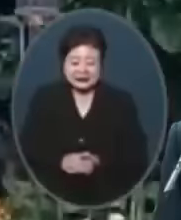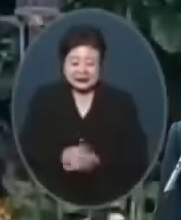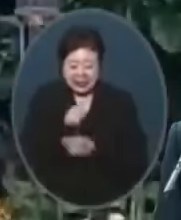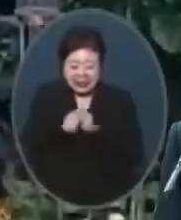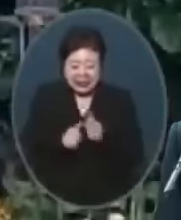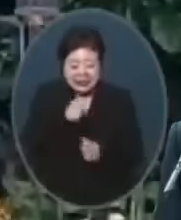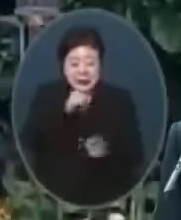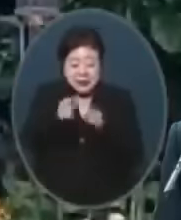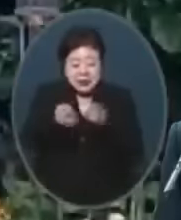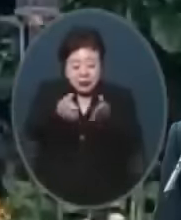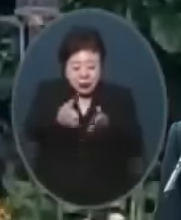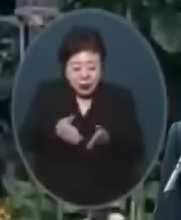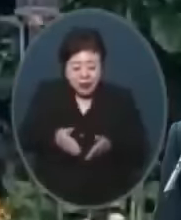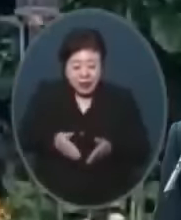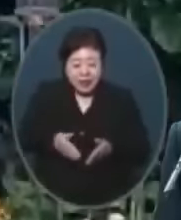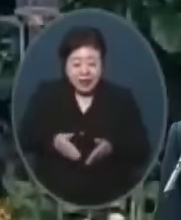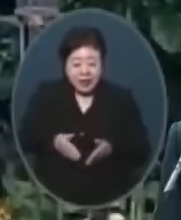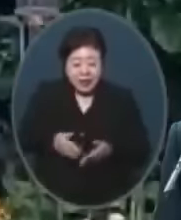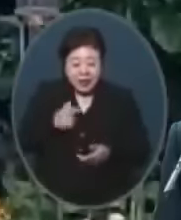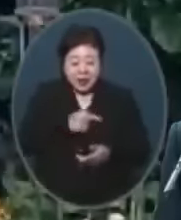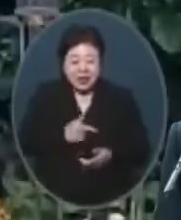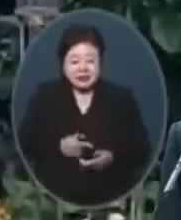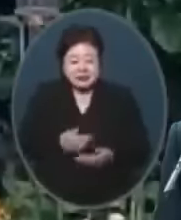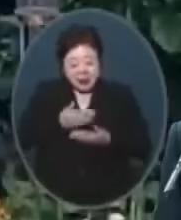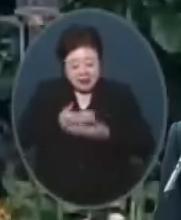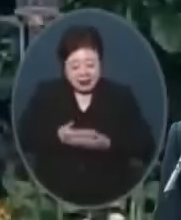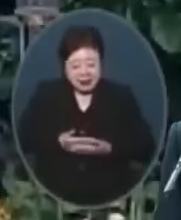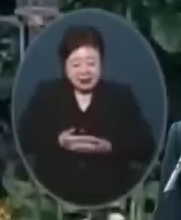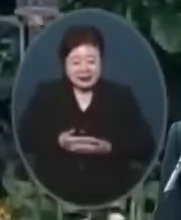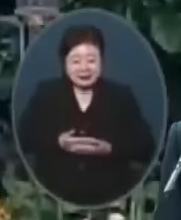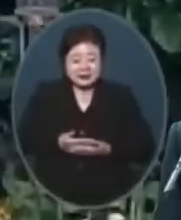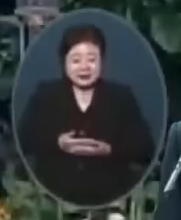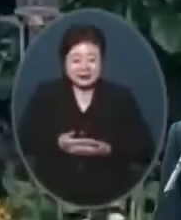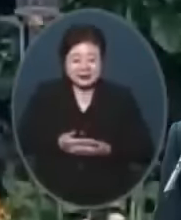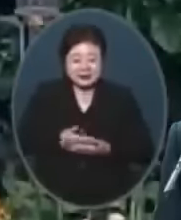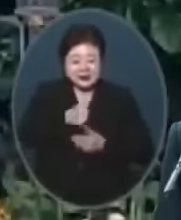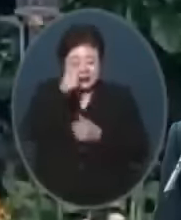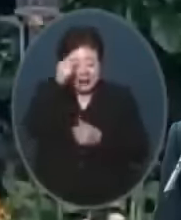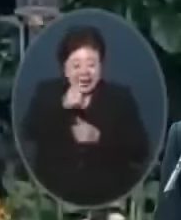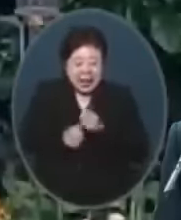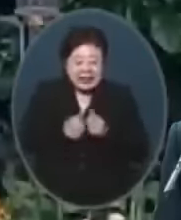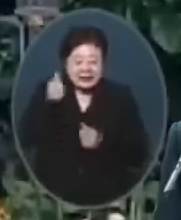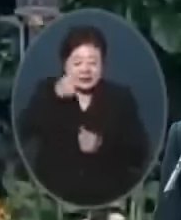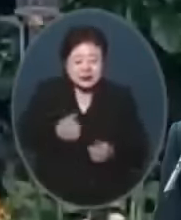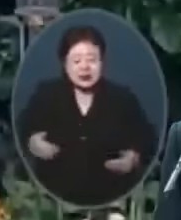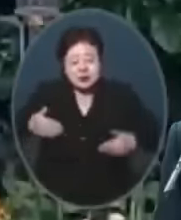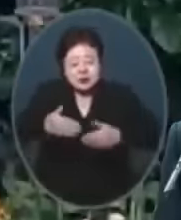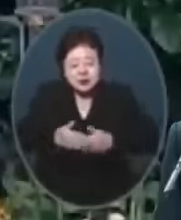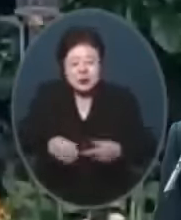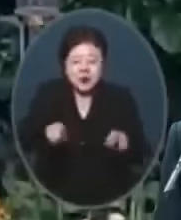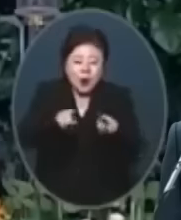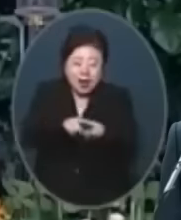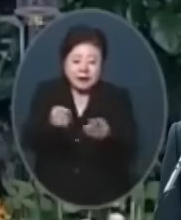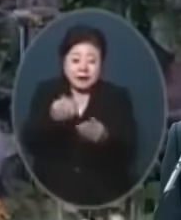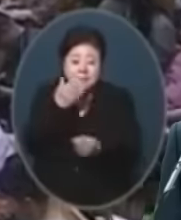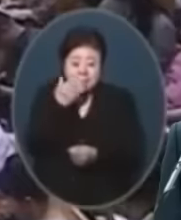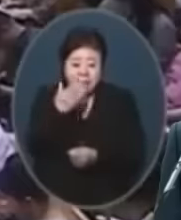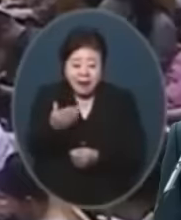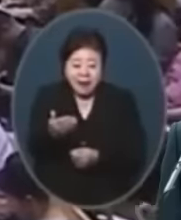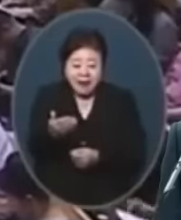하나님의 말씀을 통해서 가슴에 받아들이면 하나님 성령을 품고 같이 일할 수가 있게 되는